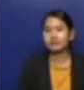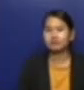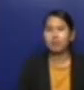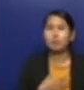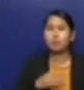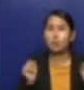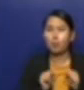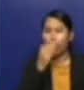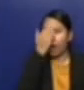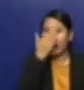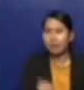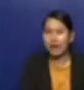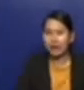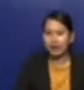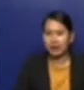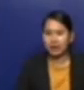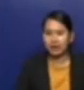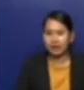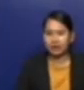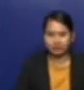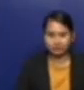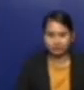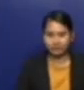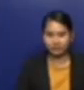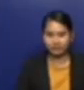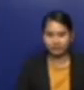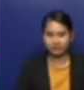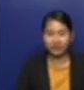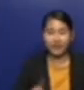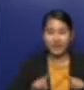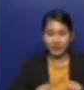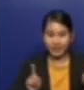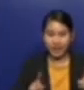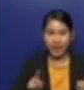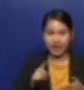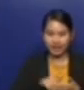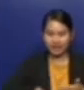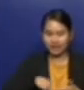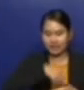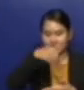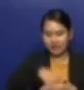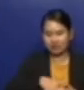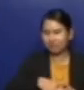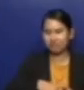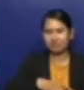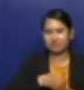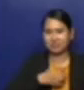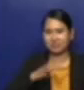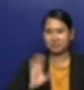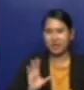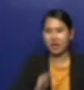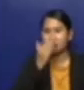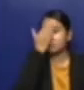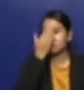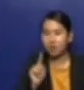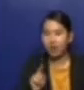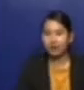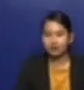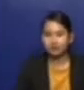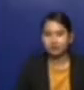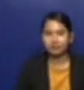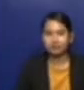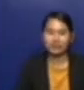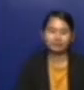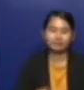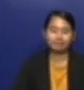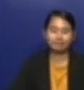ลัวทำไมแต่ที่ผมไม่อยากให้เลือกตั้งเลือกยังไง